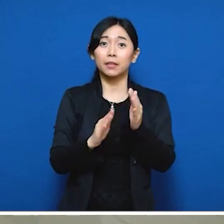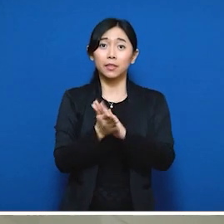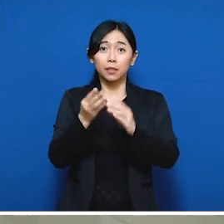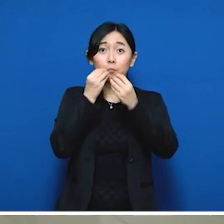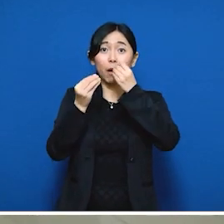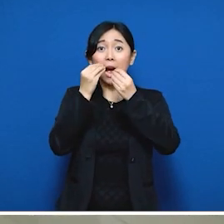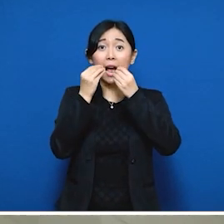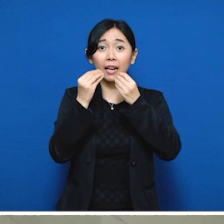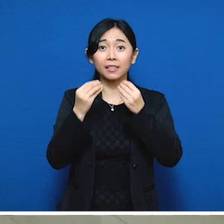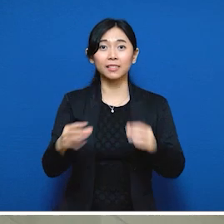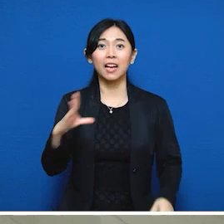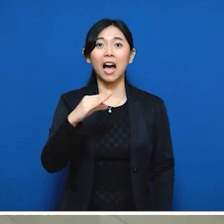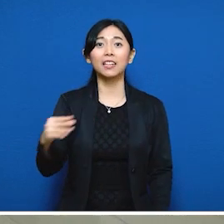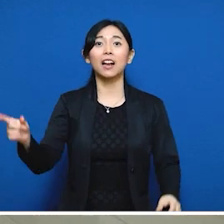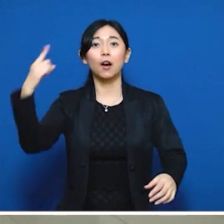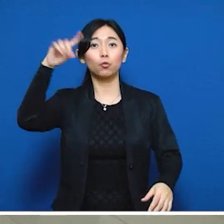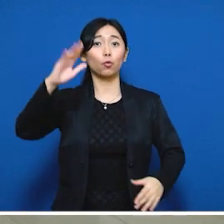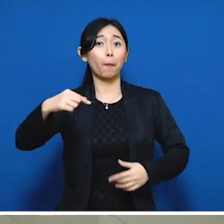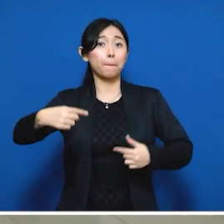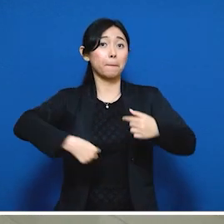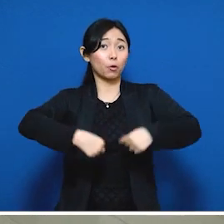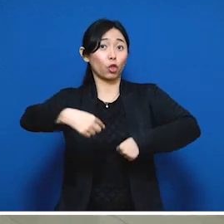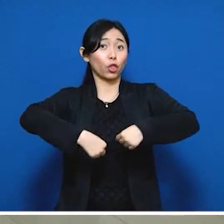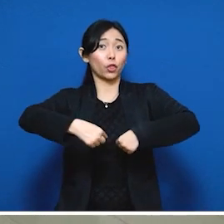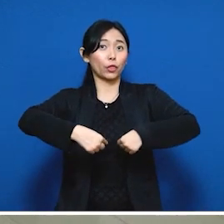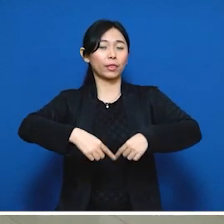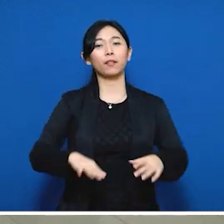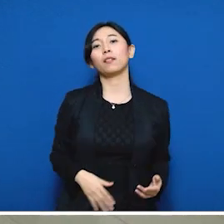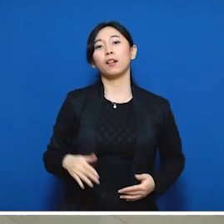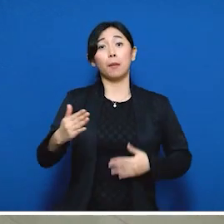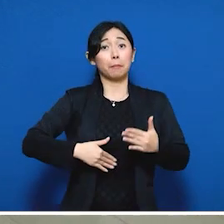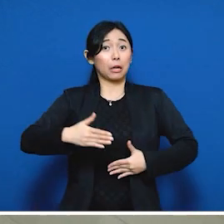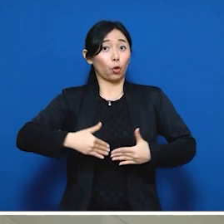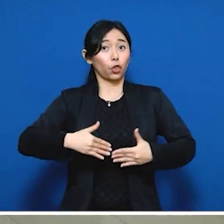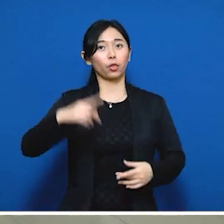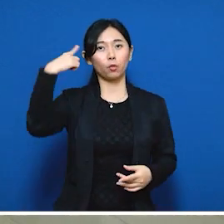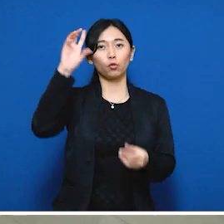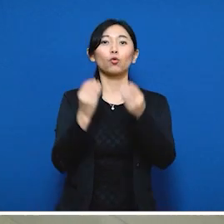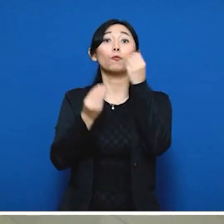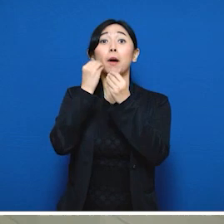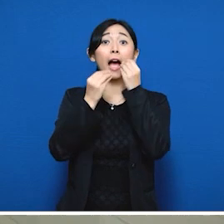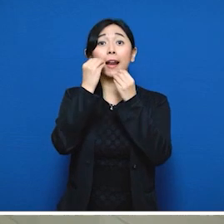Makanan adalah untuk perut, dan perut untuk makanan.